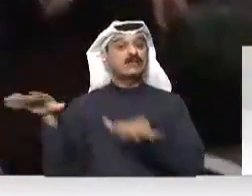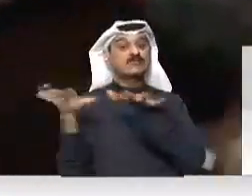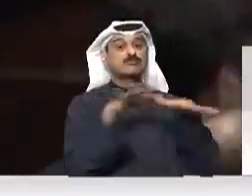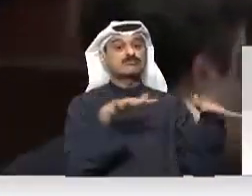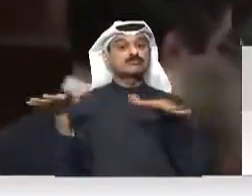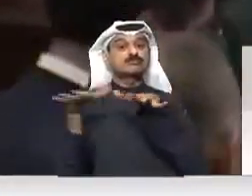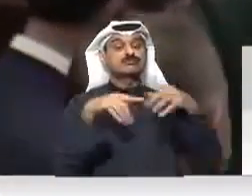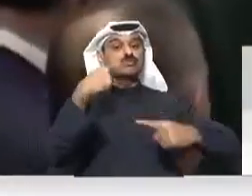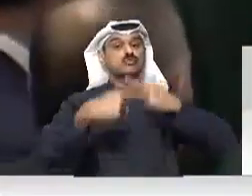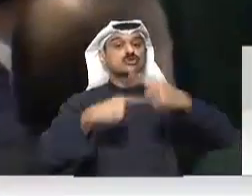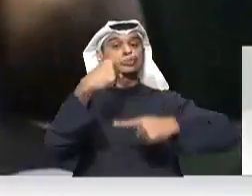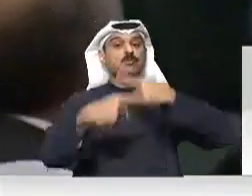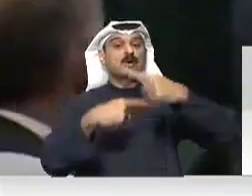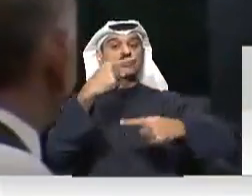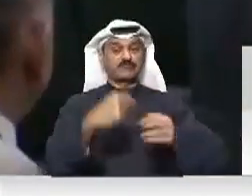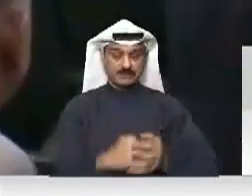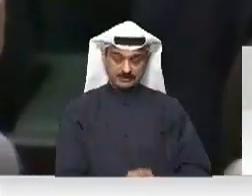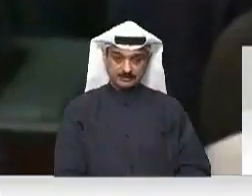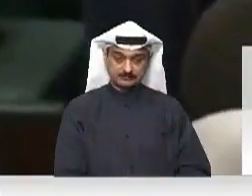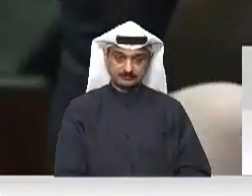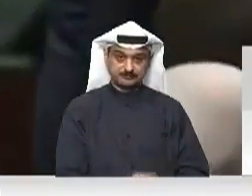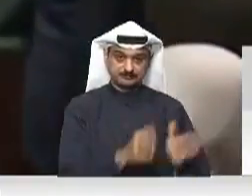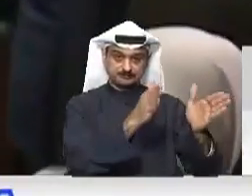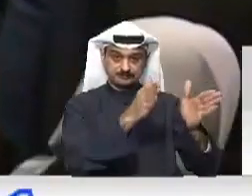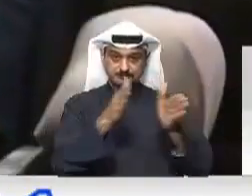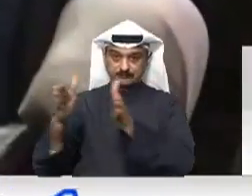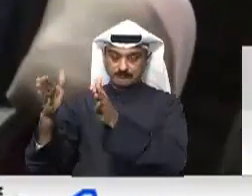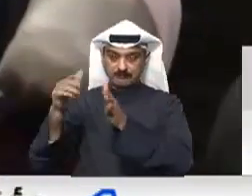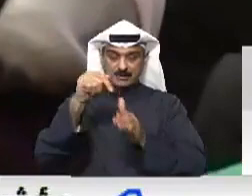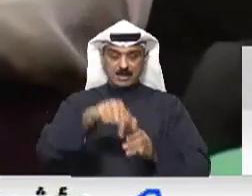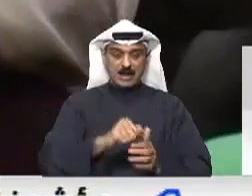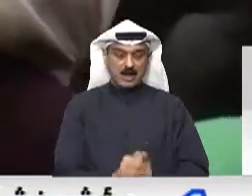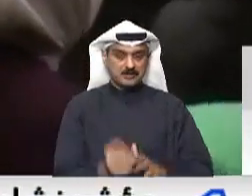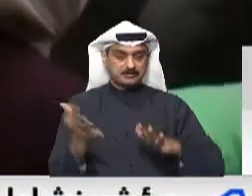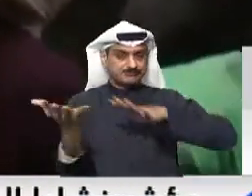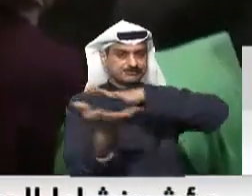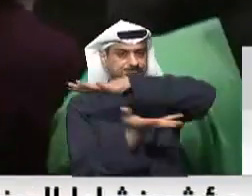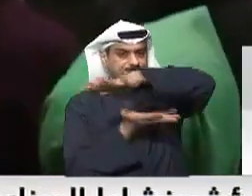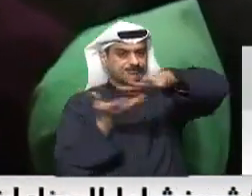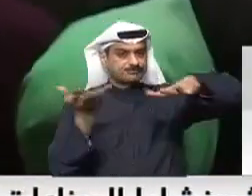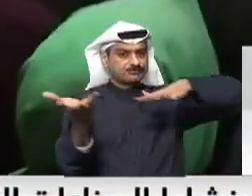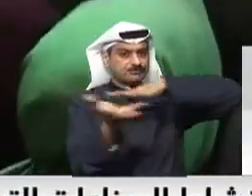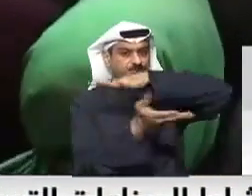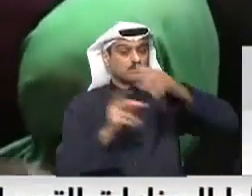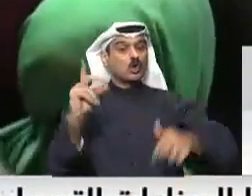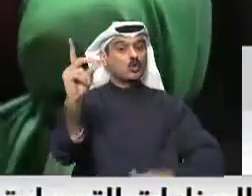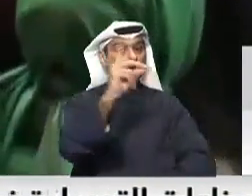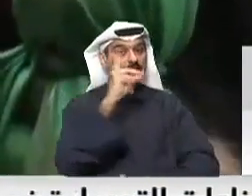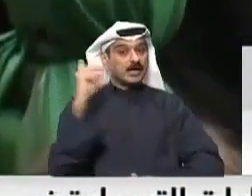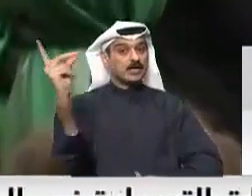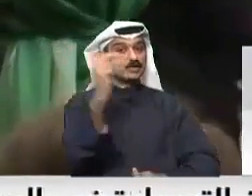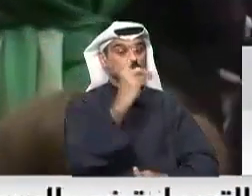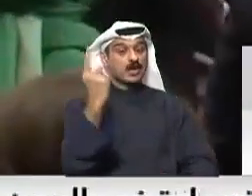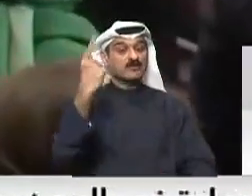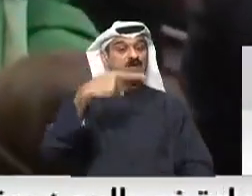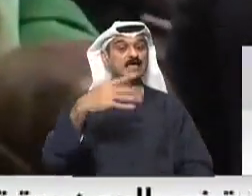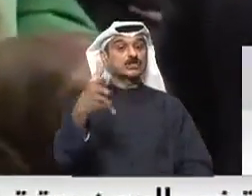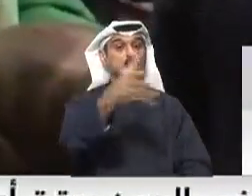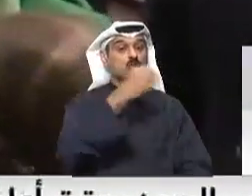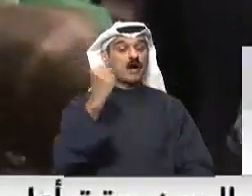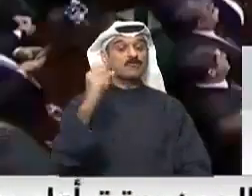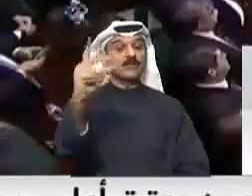الاول وفي خضم هذه الاحداث الماساويه ورغم اعلان حاله الطوارئ في عشر محافظات